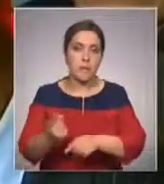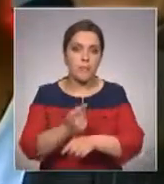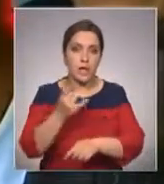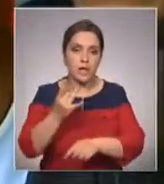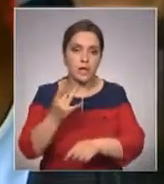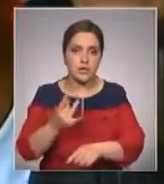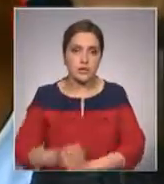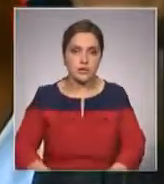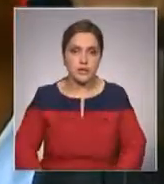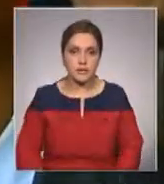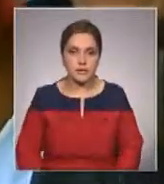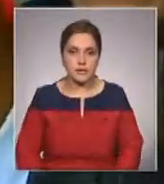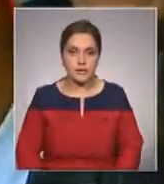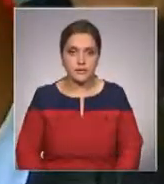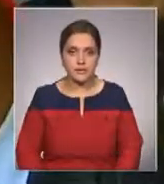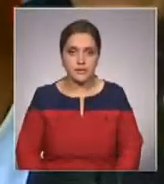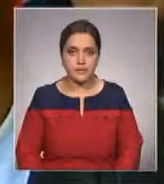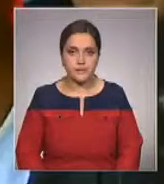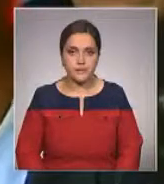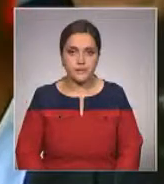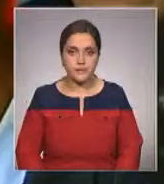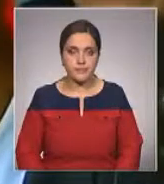служащих тоже.